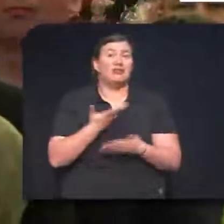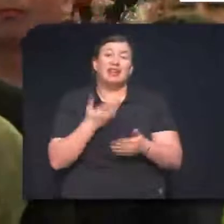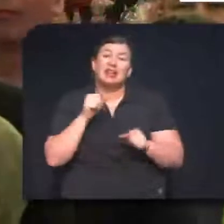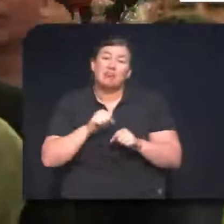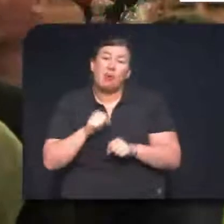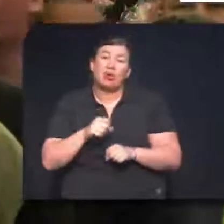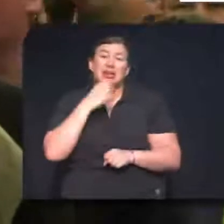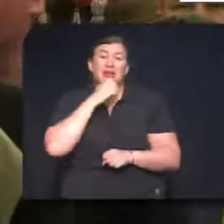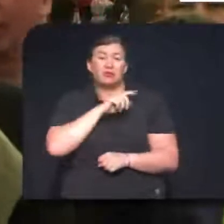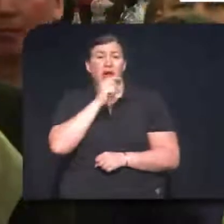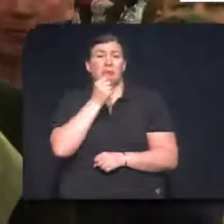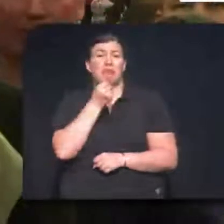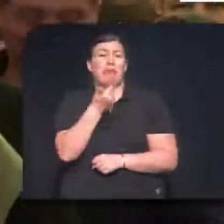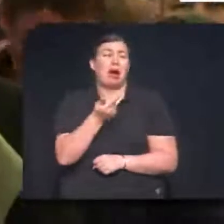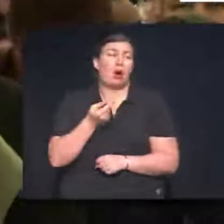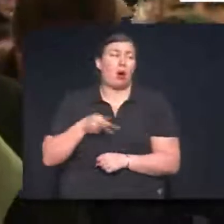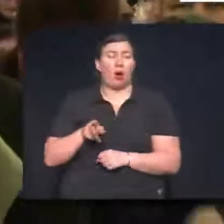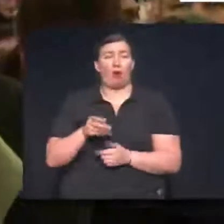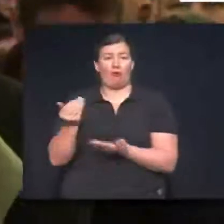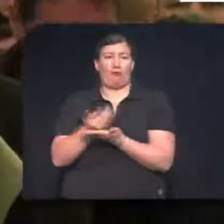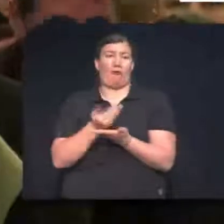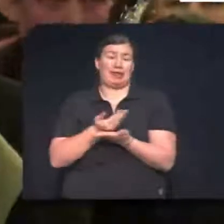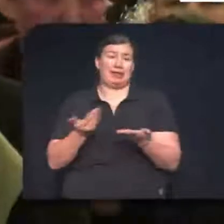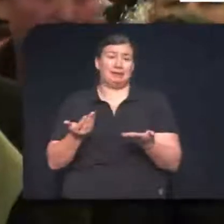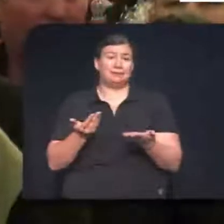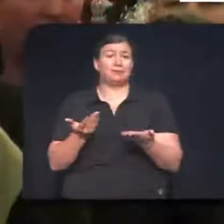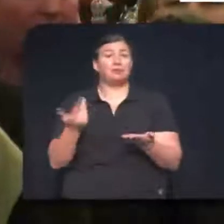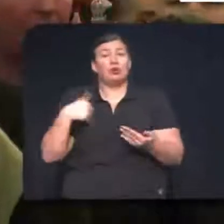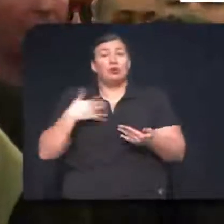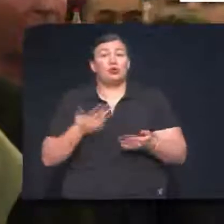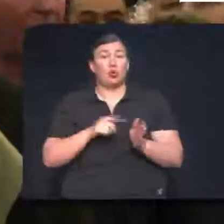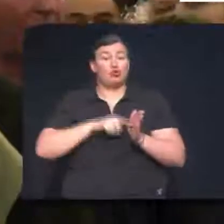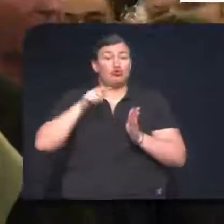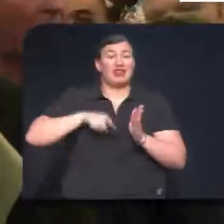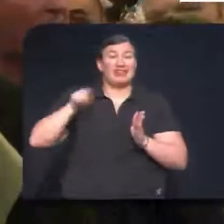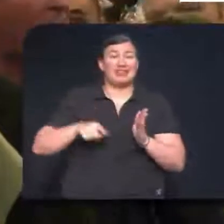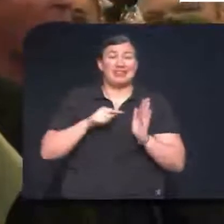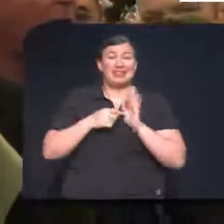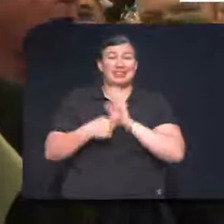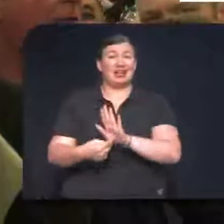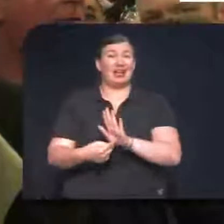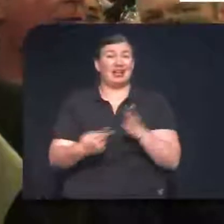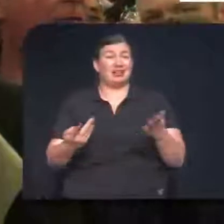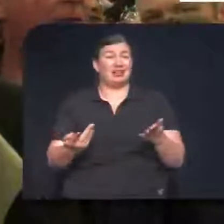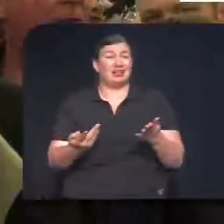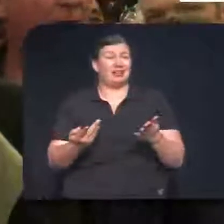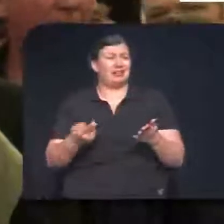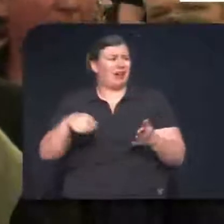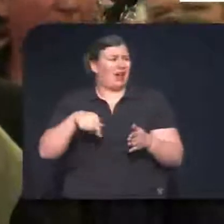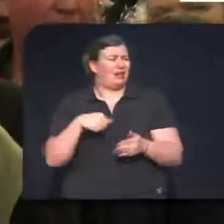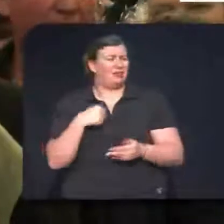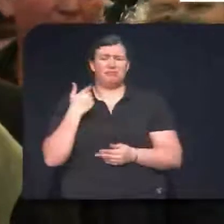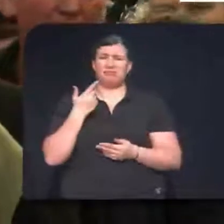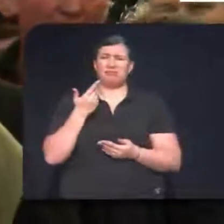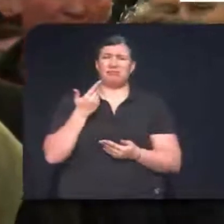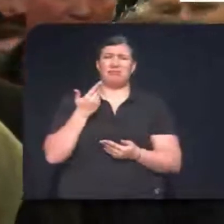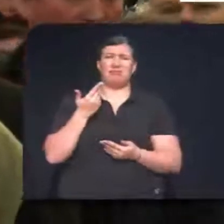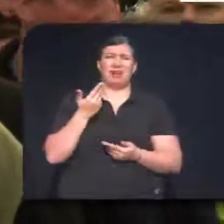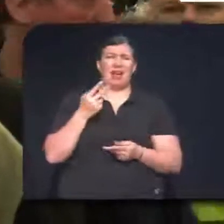und das lädt unsere Statistik zu Gunsten irgendwelche obscura